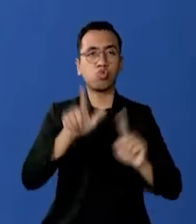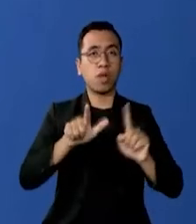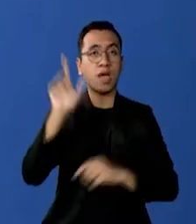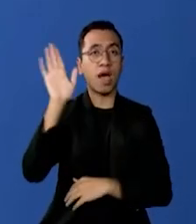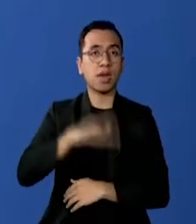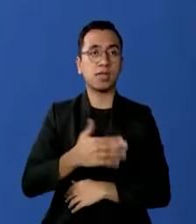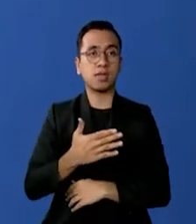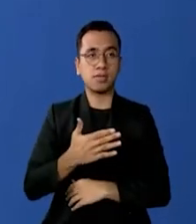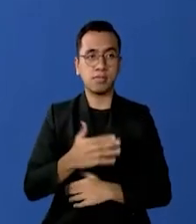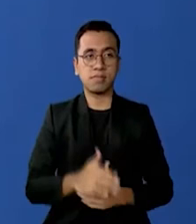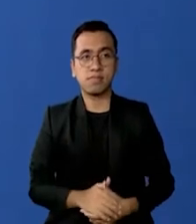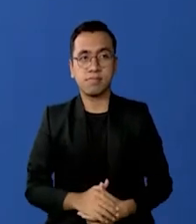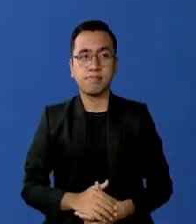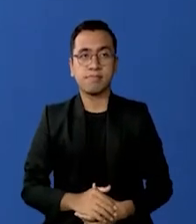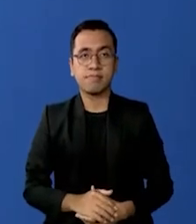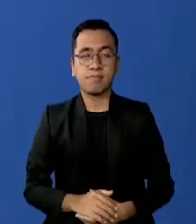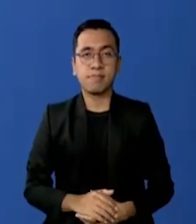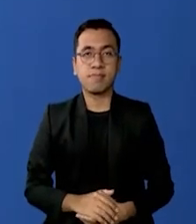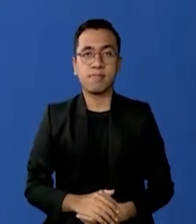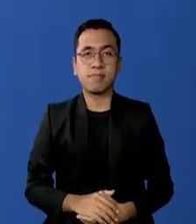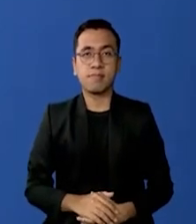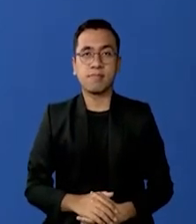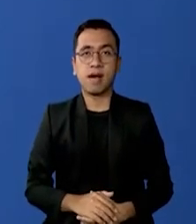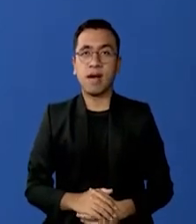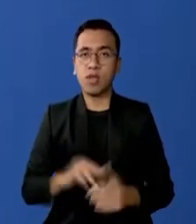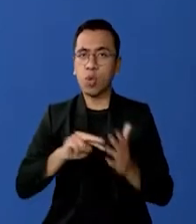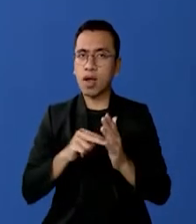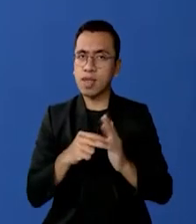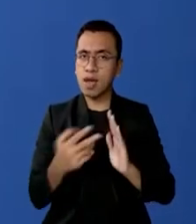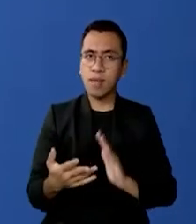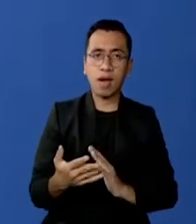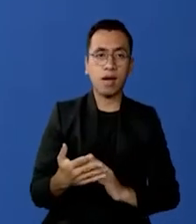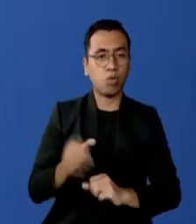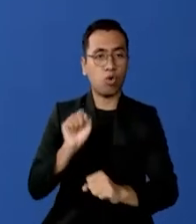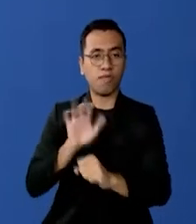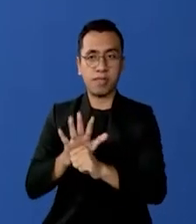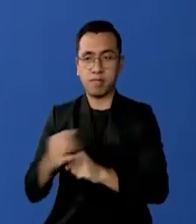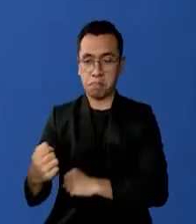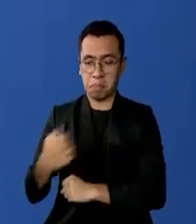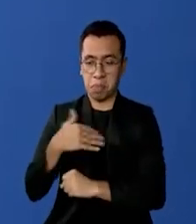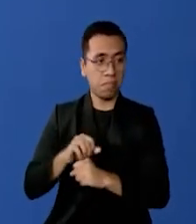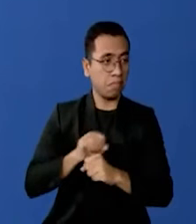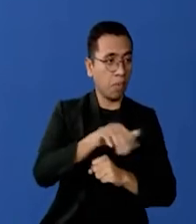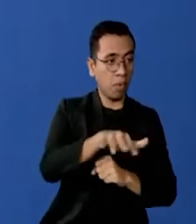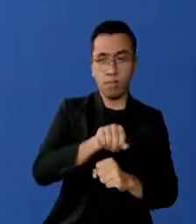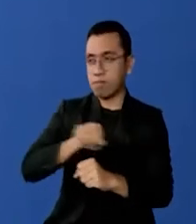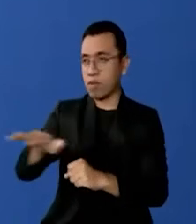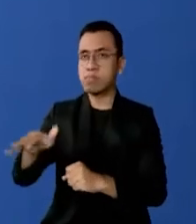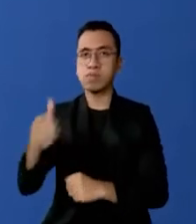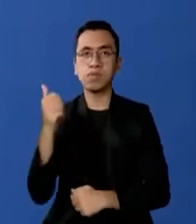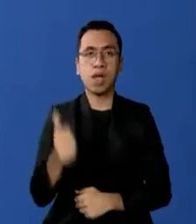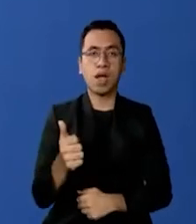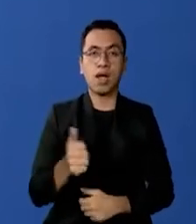bahwa memang ofik tidak pandang bulu kita bisa saja memang